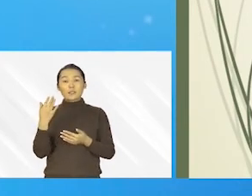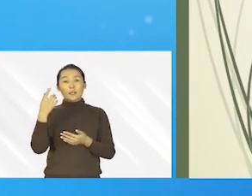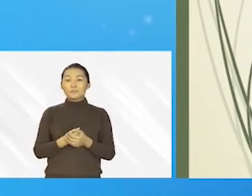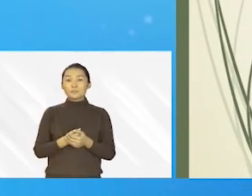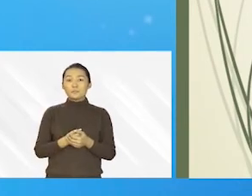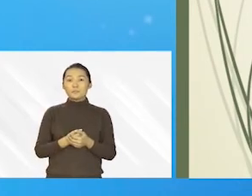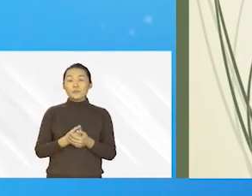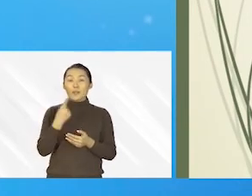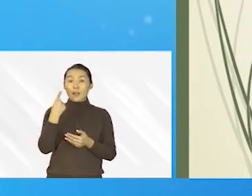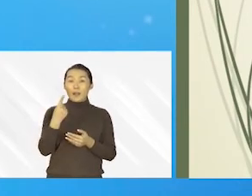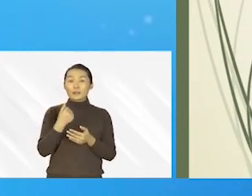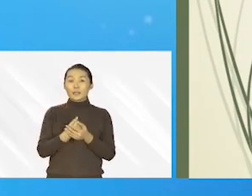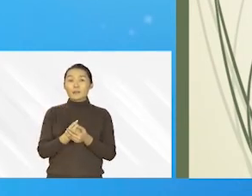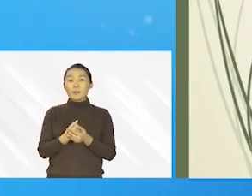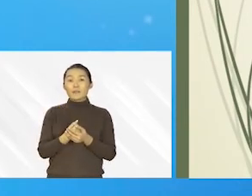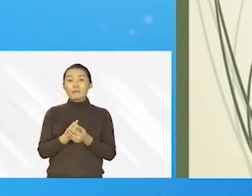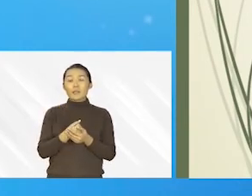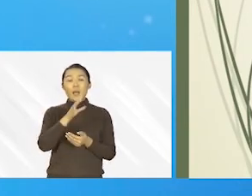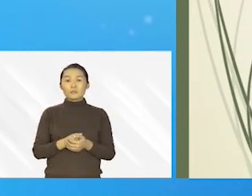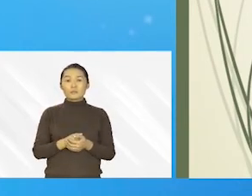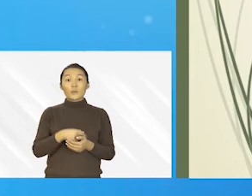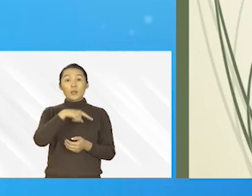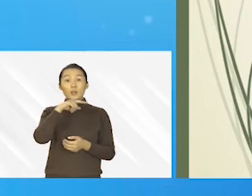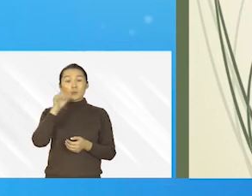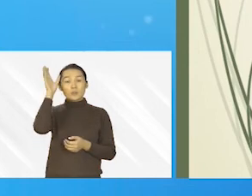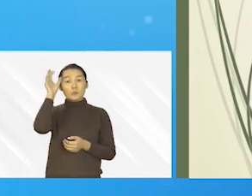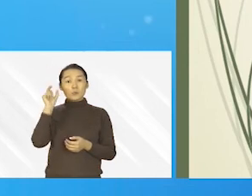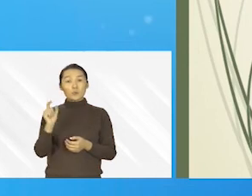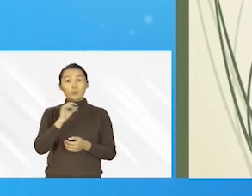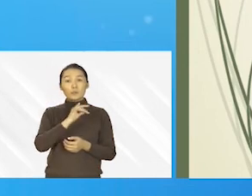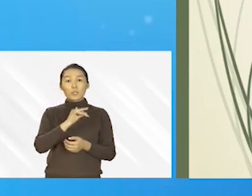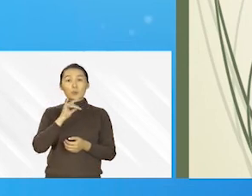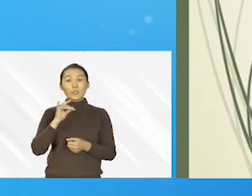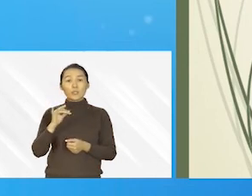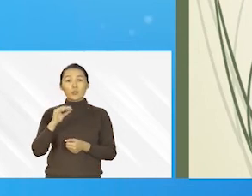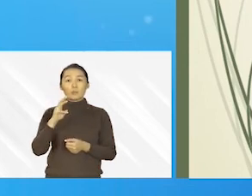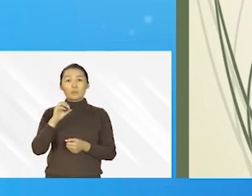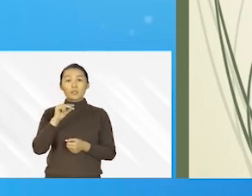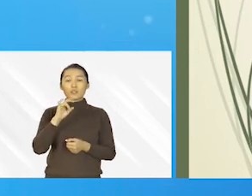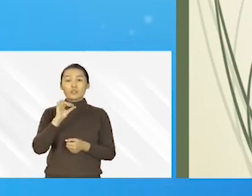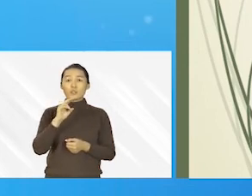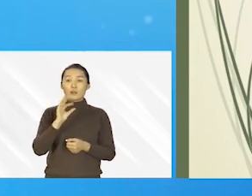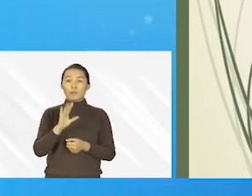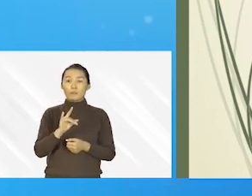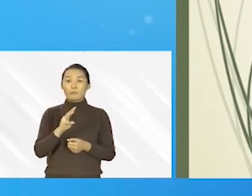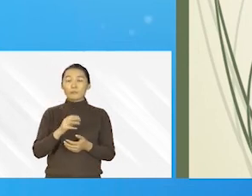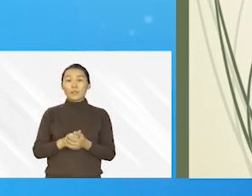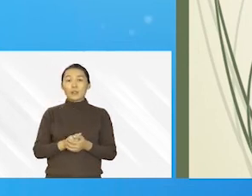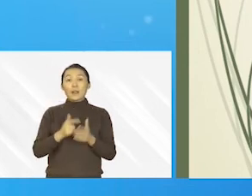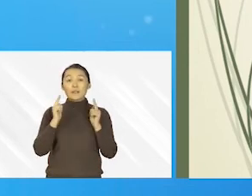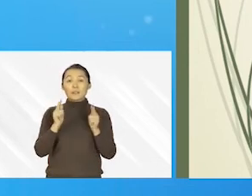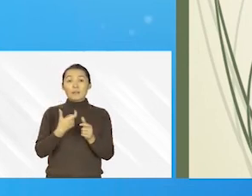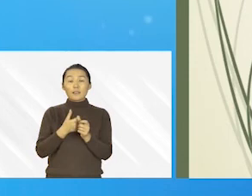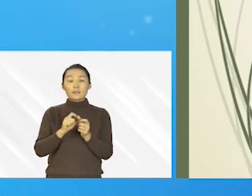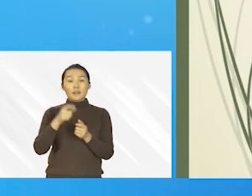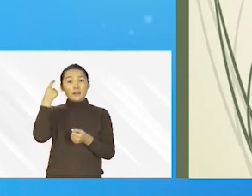старения. Одна из первых была предложена русским ученым Ильей Ильичем Мечниковым. Согласно этой